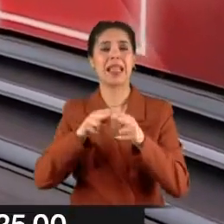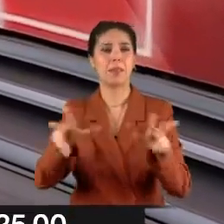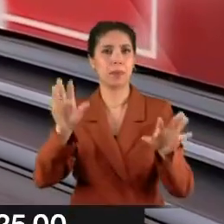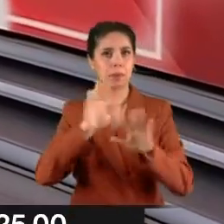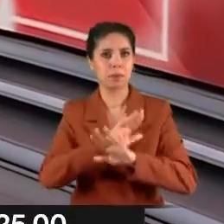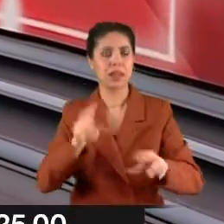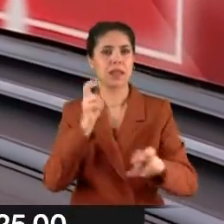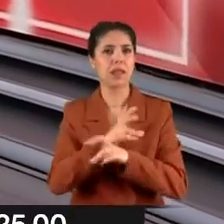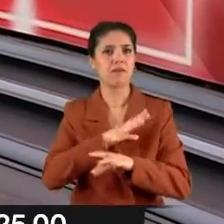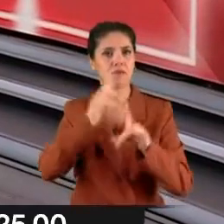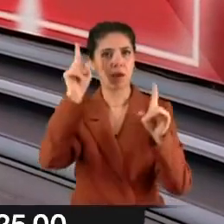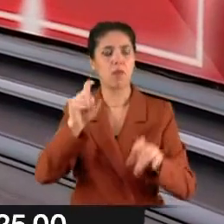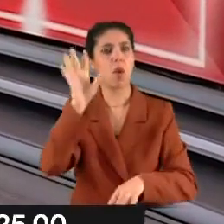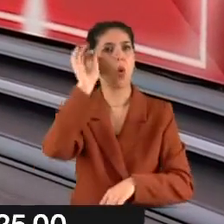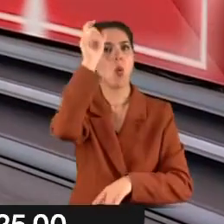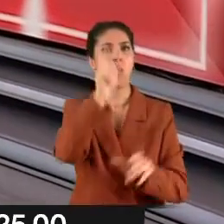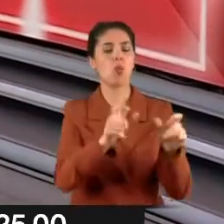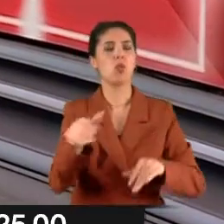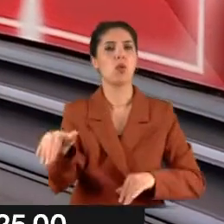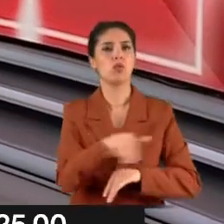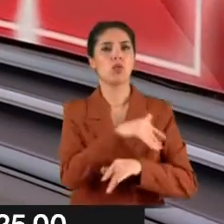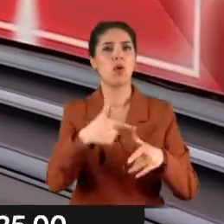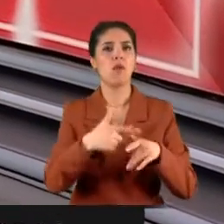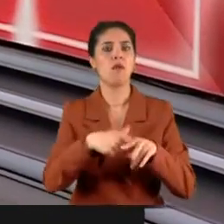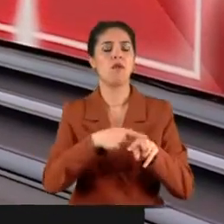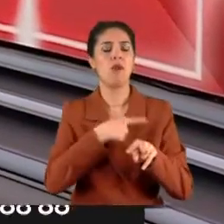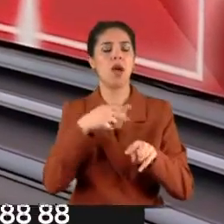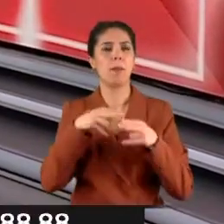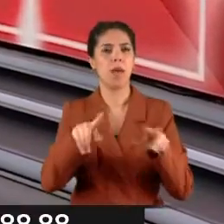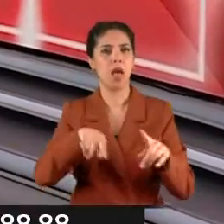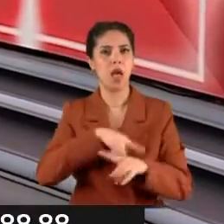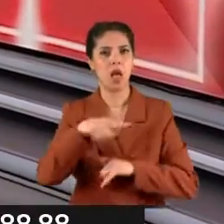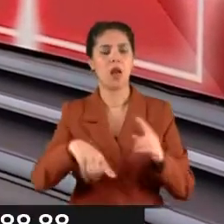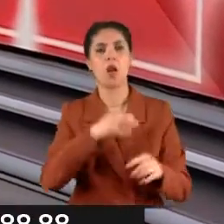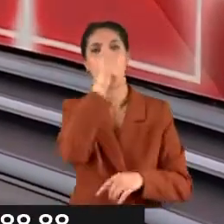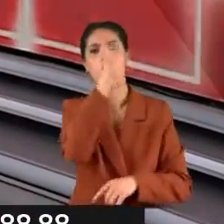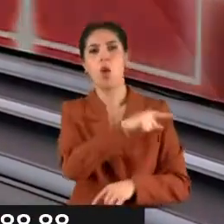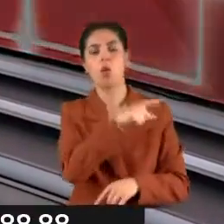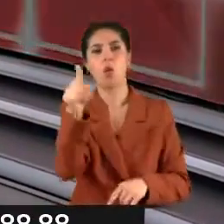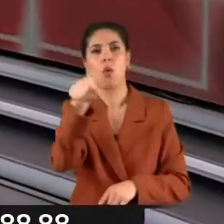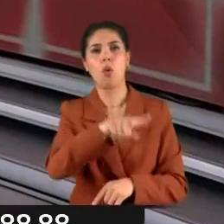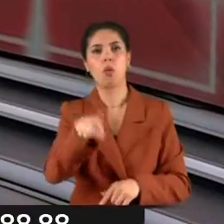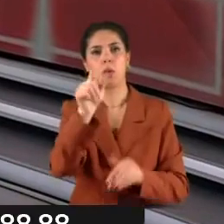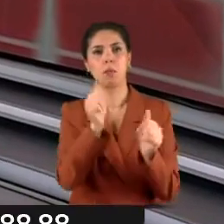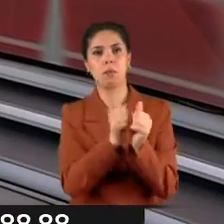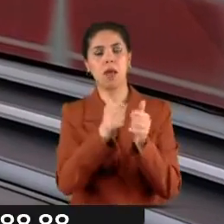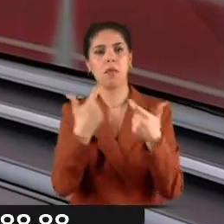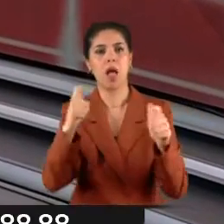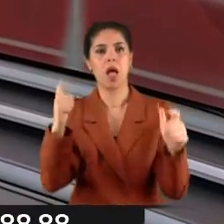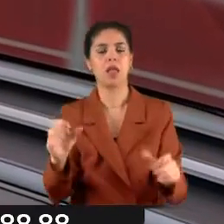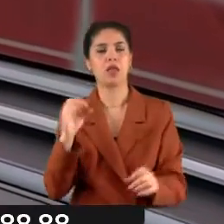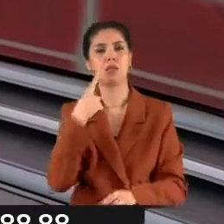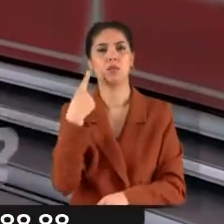tehlike var mı? Uzmanlar bölgede adeta sokak sokak fay kırığı arıyor. Özlem Aktay da onlarla birlikte. Şimdi Hatay'a